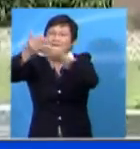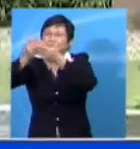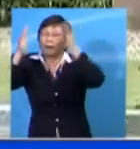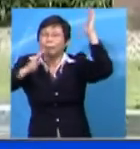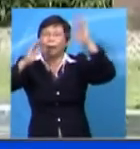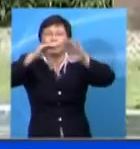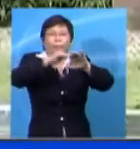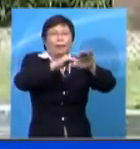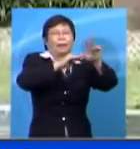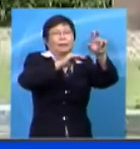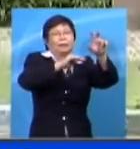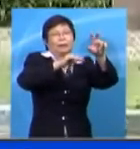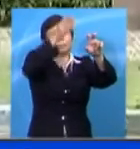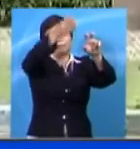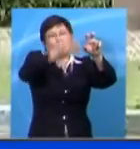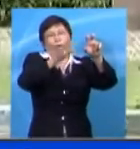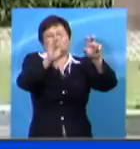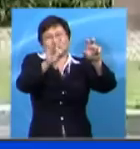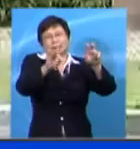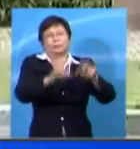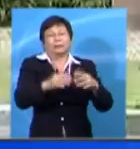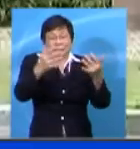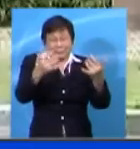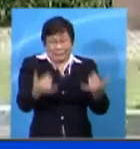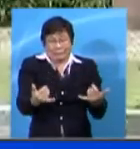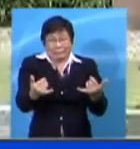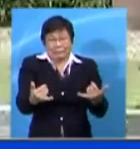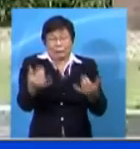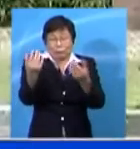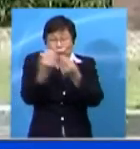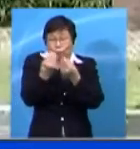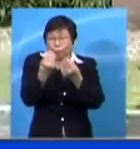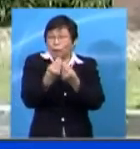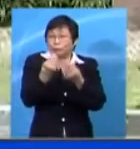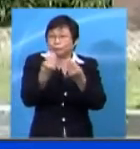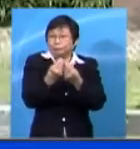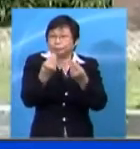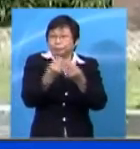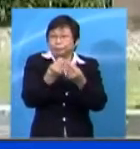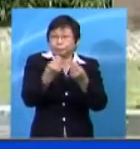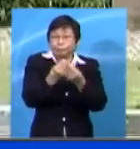pada 30 Ogos nanti. Setakat ini jumlah yang